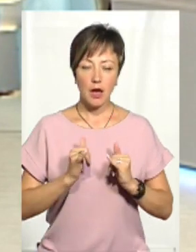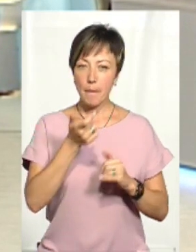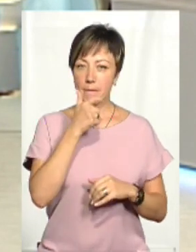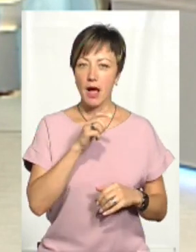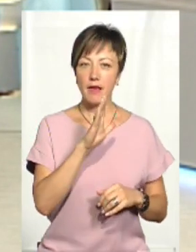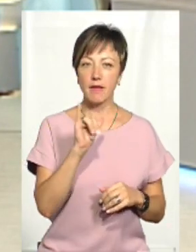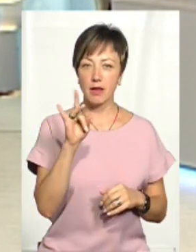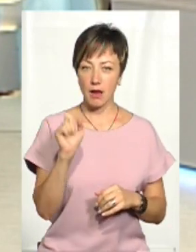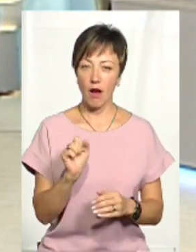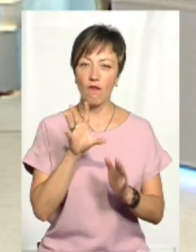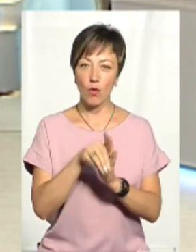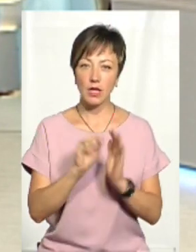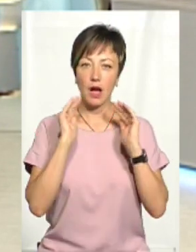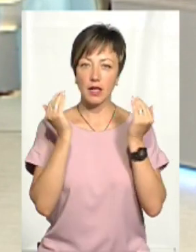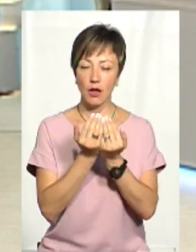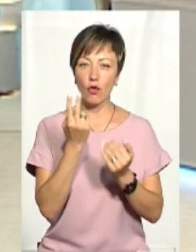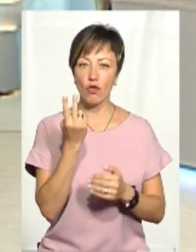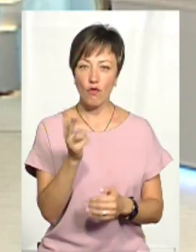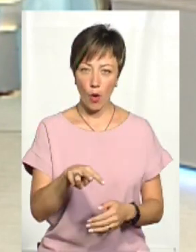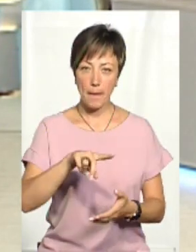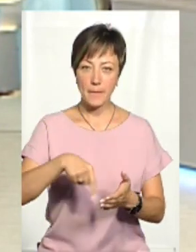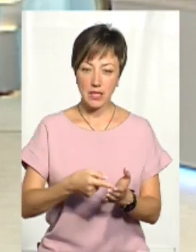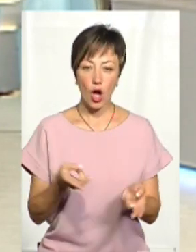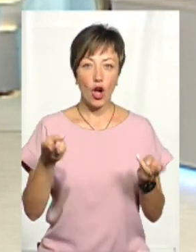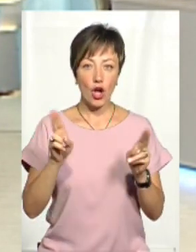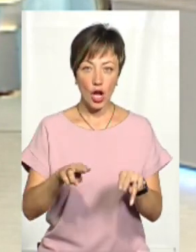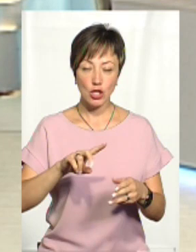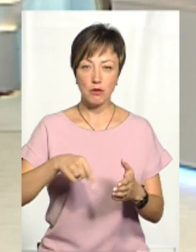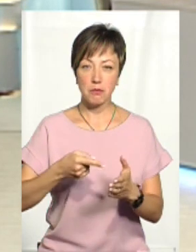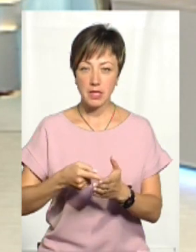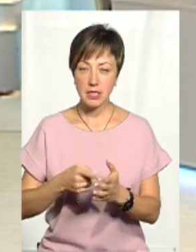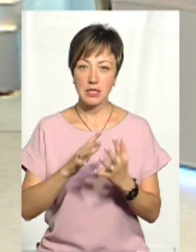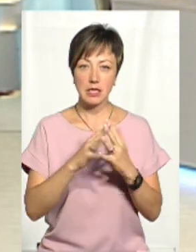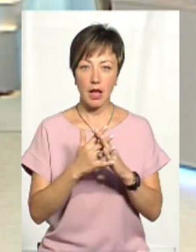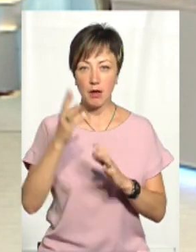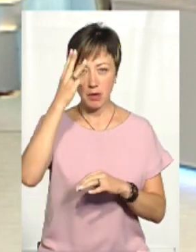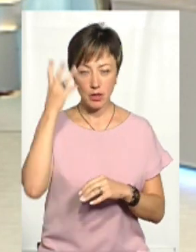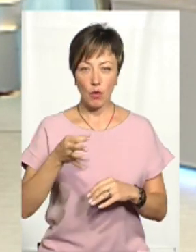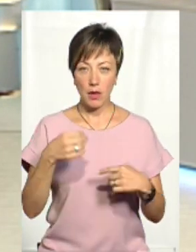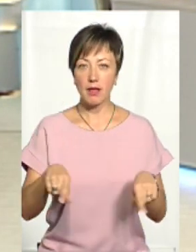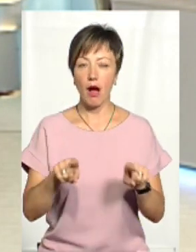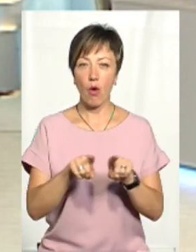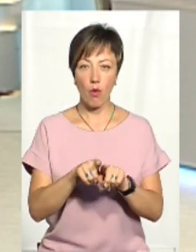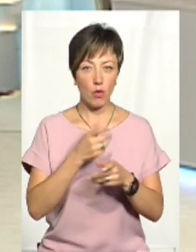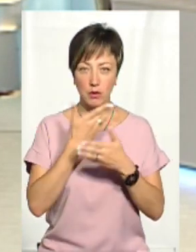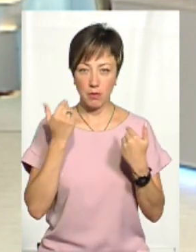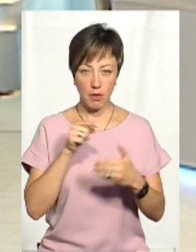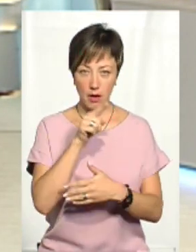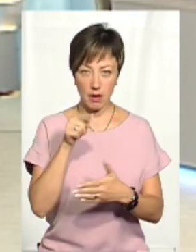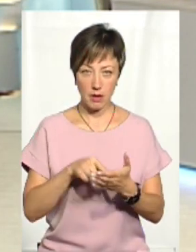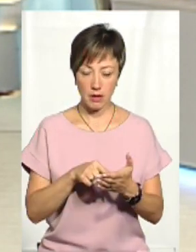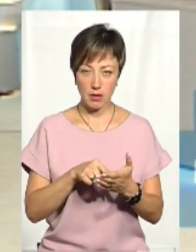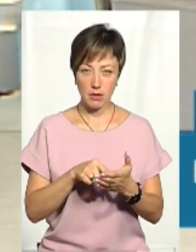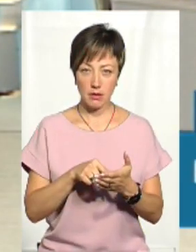вводите карантин у двох містах. Це означає, що у решті міст та села Хмельницької області такого немає,